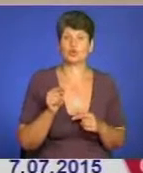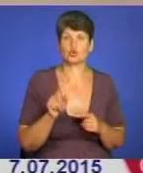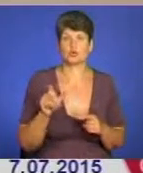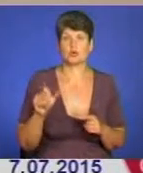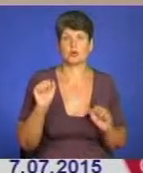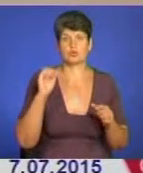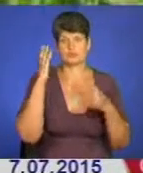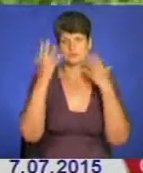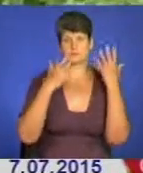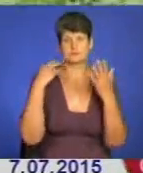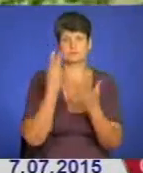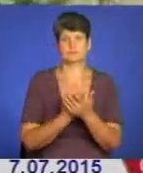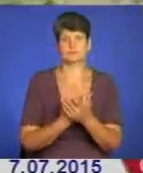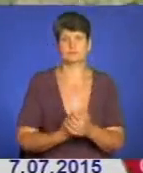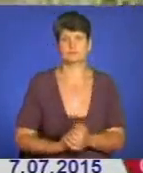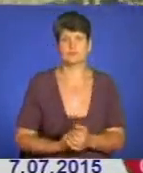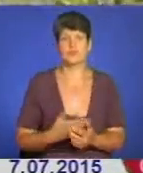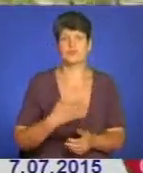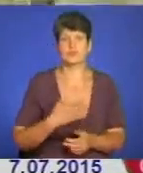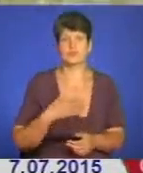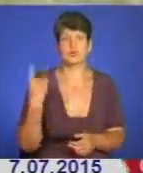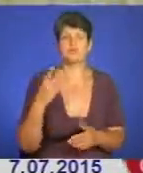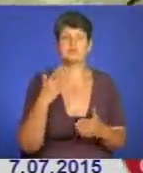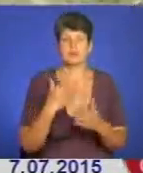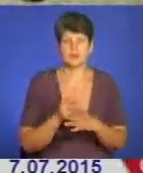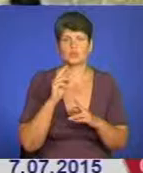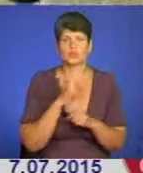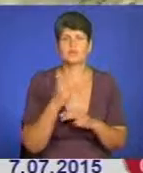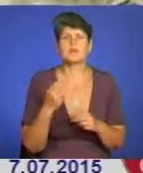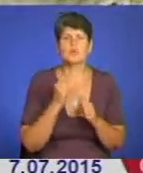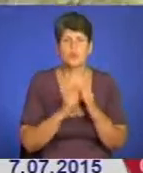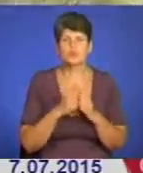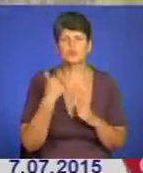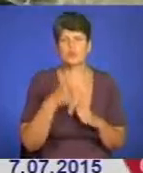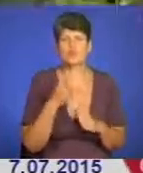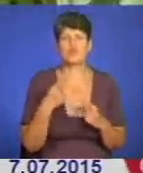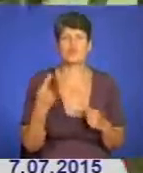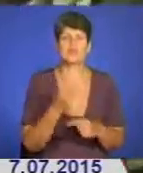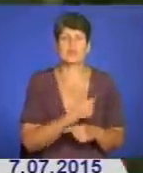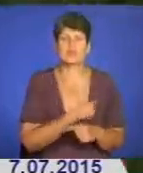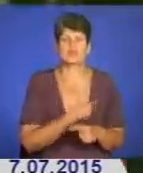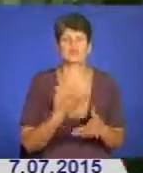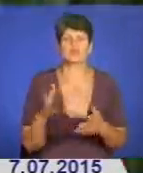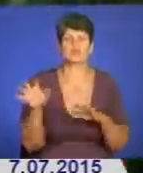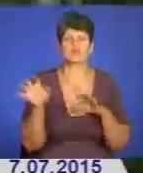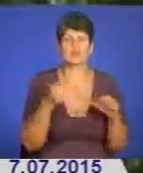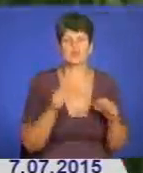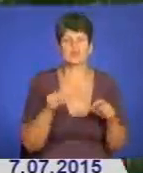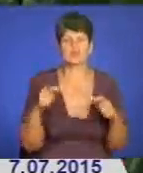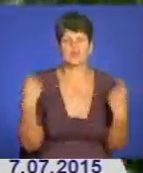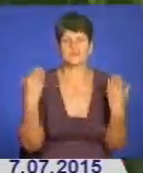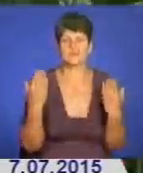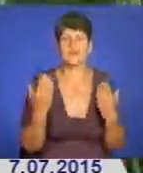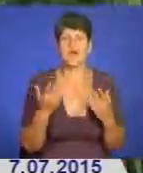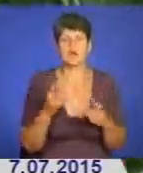може втратити притомність. В нашому краї є отруєні змії, і кожного року в лікарні госпіталізують їхніх жертв. Якщо підозрюєте, що